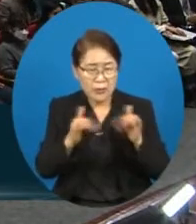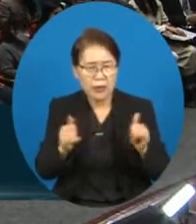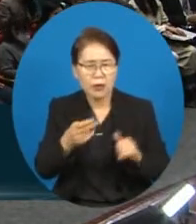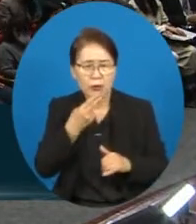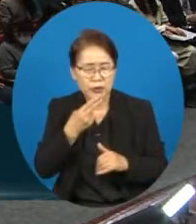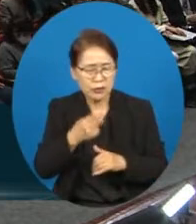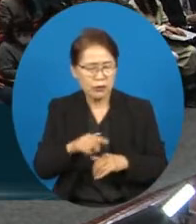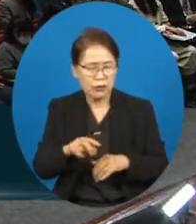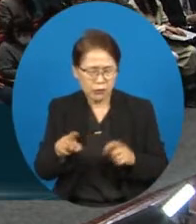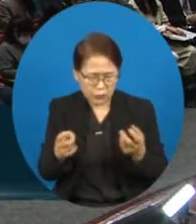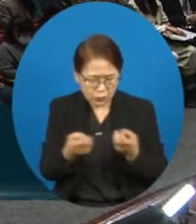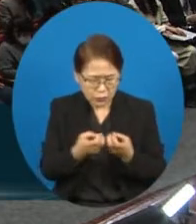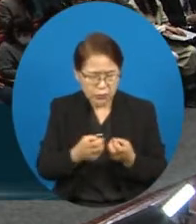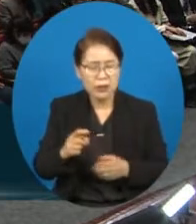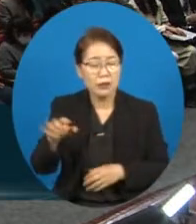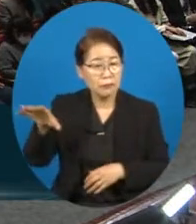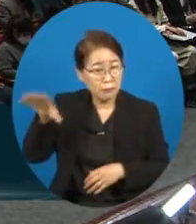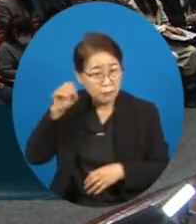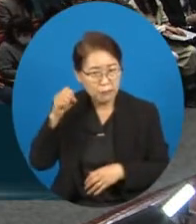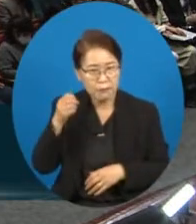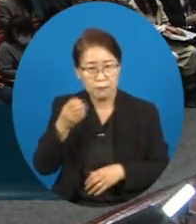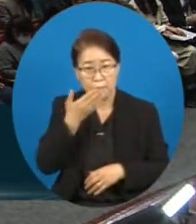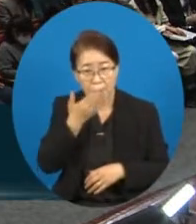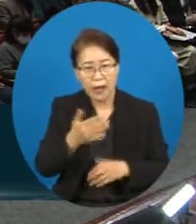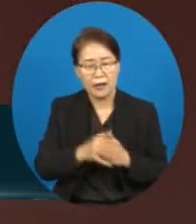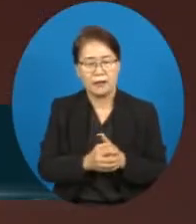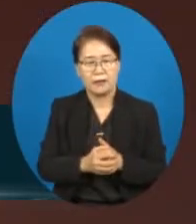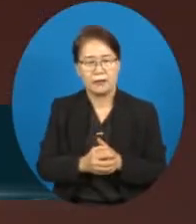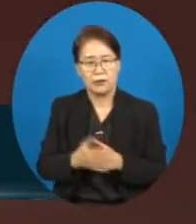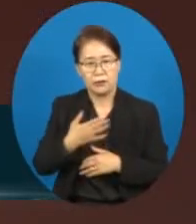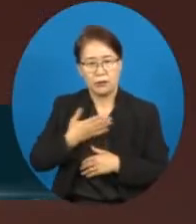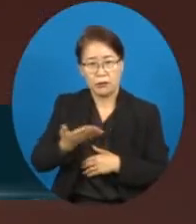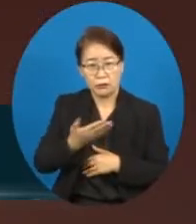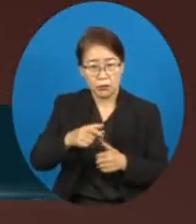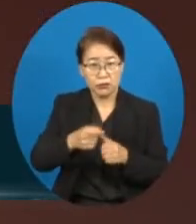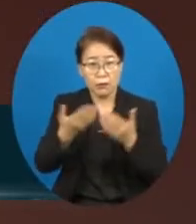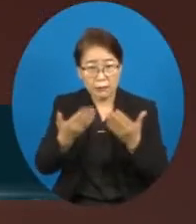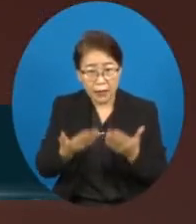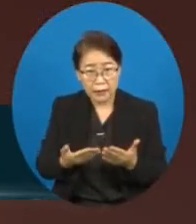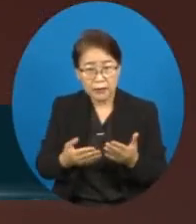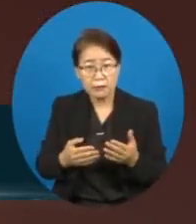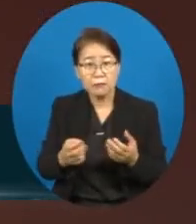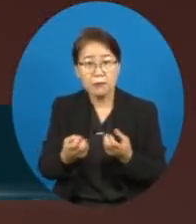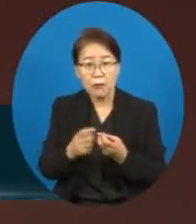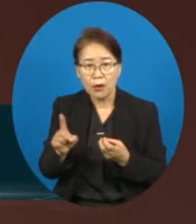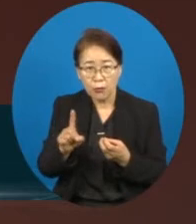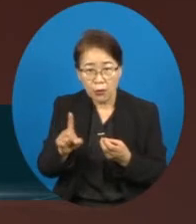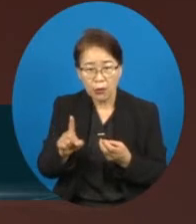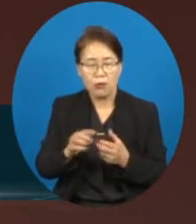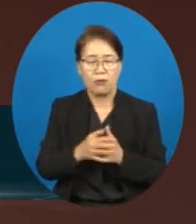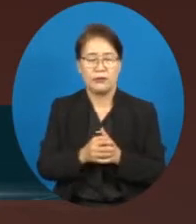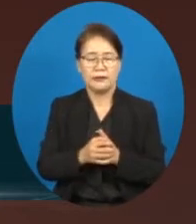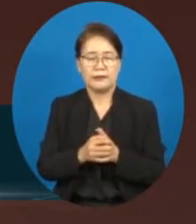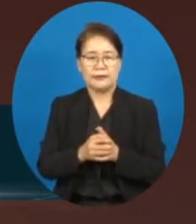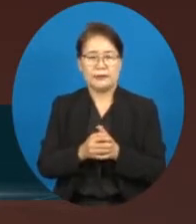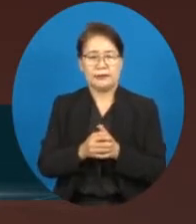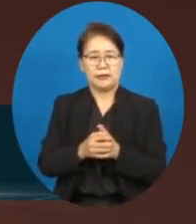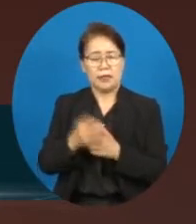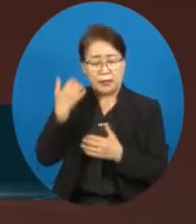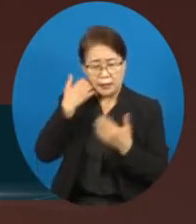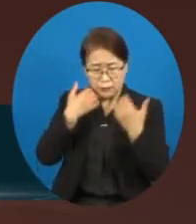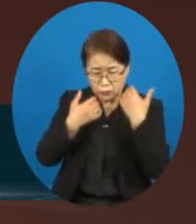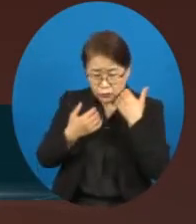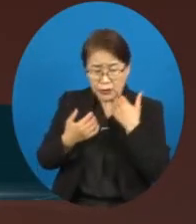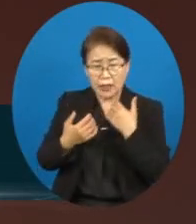어찌 들으리요? 그러니까 저와 여러분이 구원을 받은 것도 말이죠. 예?